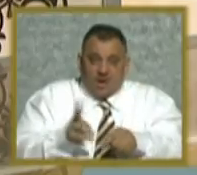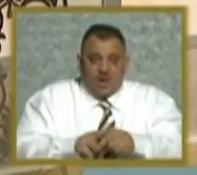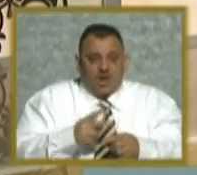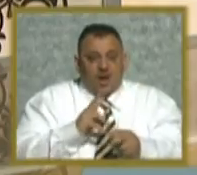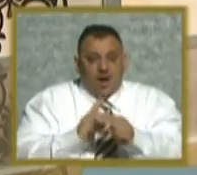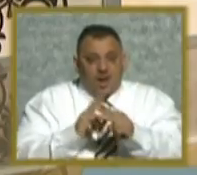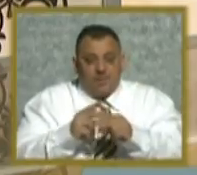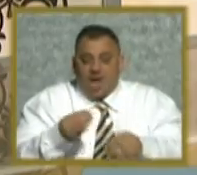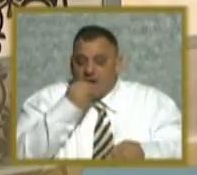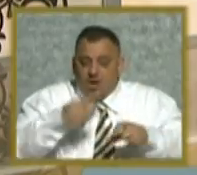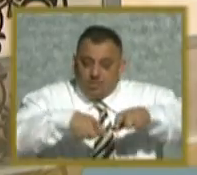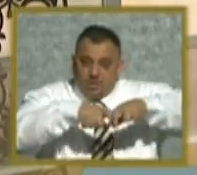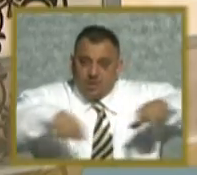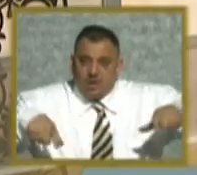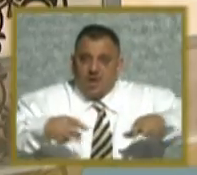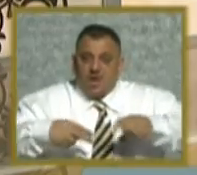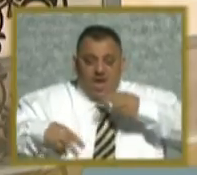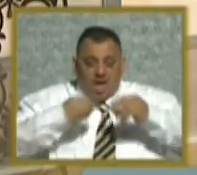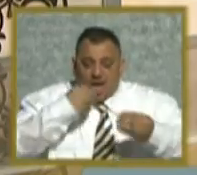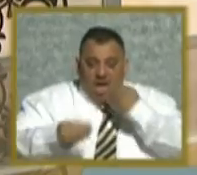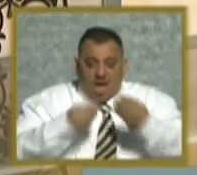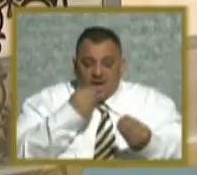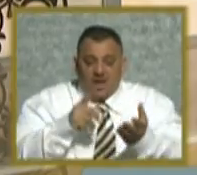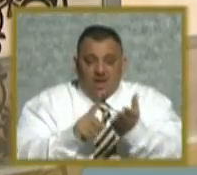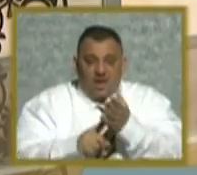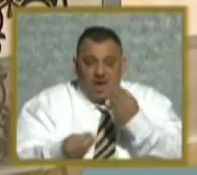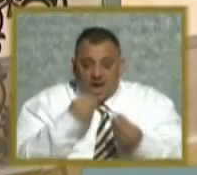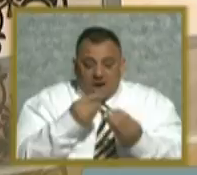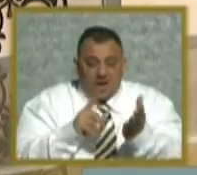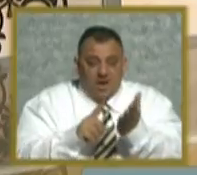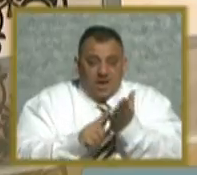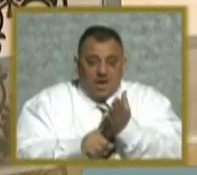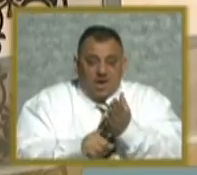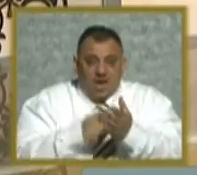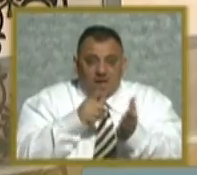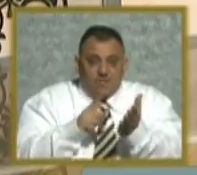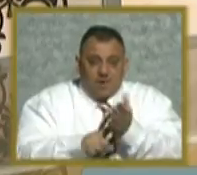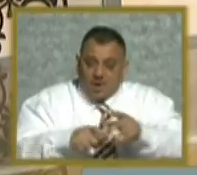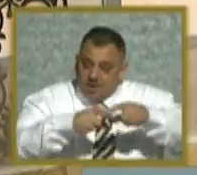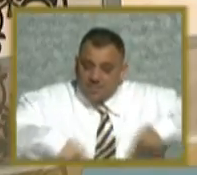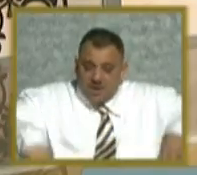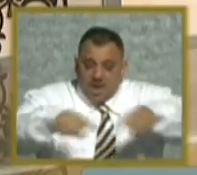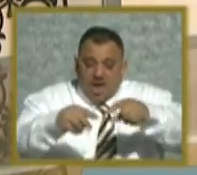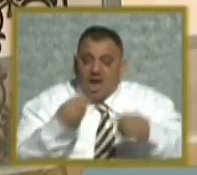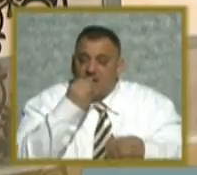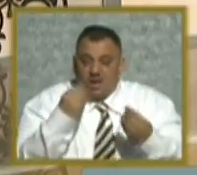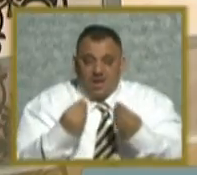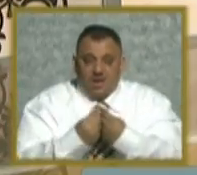ديما نفطر مع بعضنا. تفطرون؟ بعدين هو كنا نفطر مع بعضنا، مجموعة نفطر مع بعضنا. اي